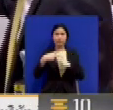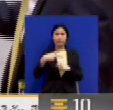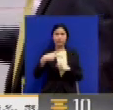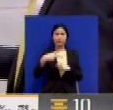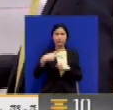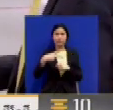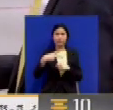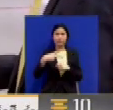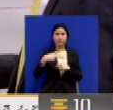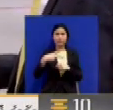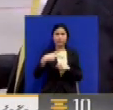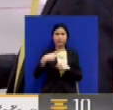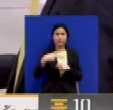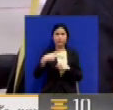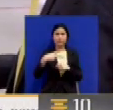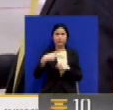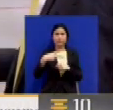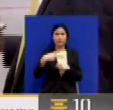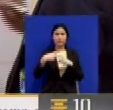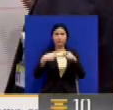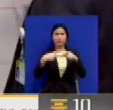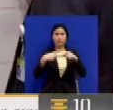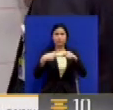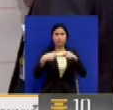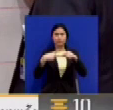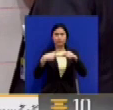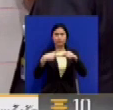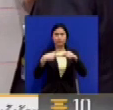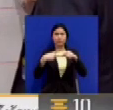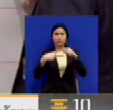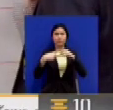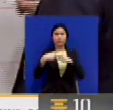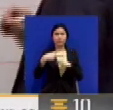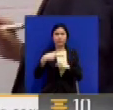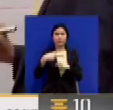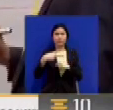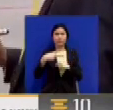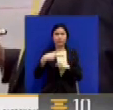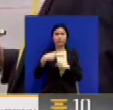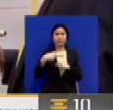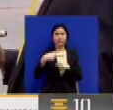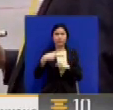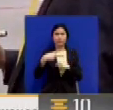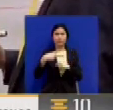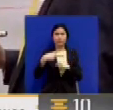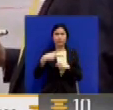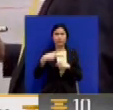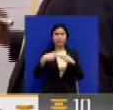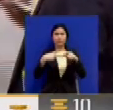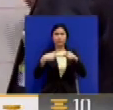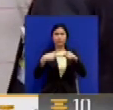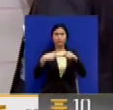ลุงกลางลุงเล็กเนี่ยลุงเล็กจะควบกลาโหมแล้วลุงใหญ่ก็จะเป็นรองอย่างเดียวแล้วให้ลุงต